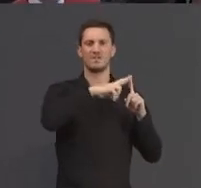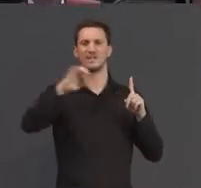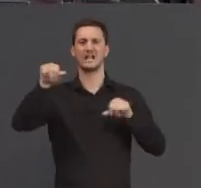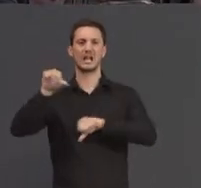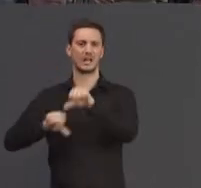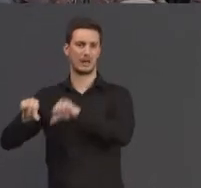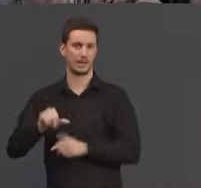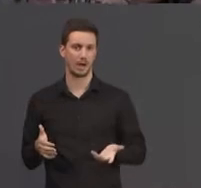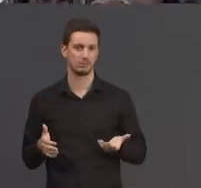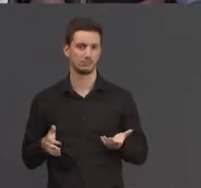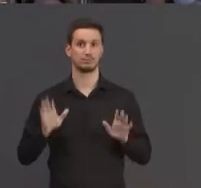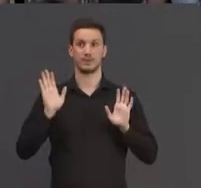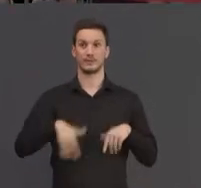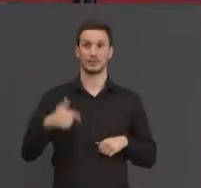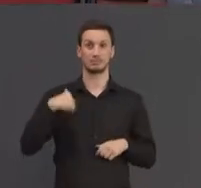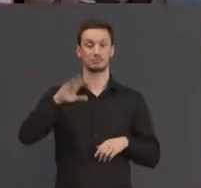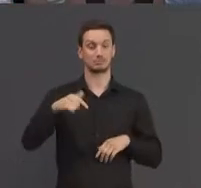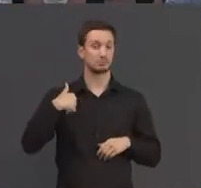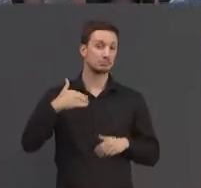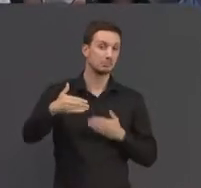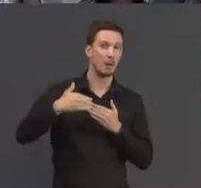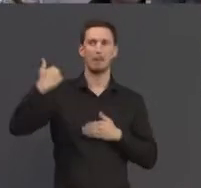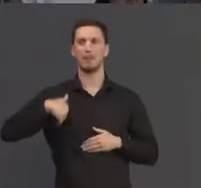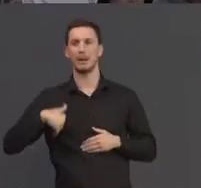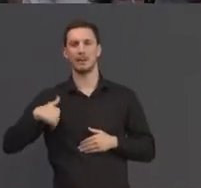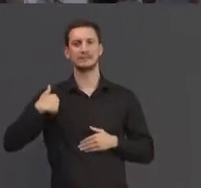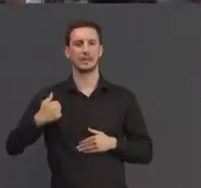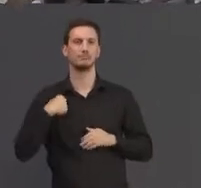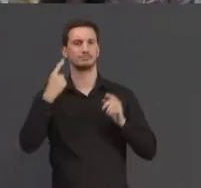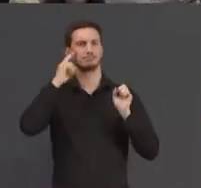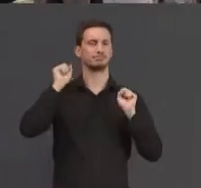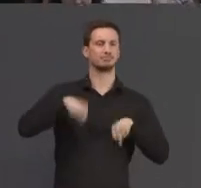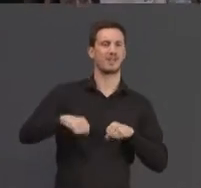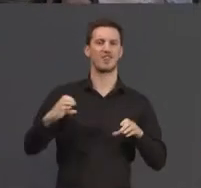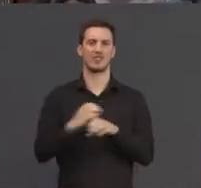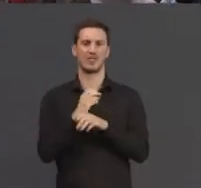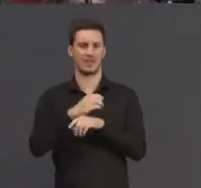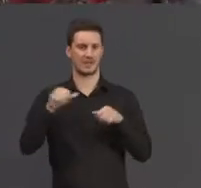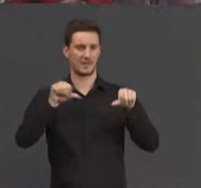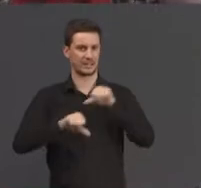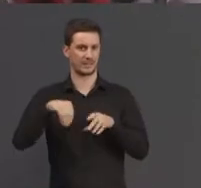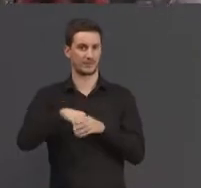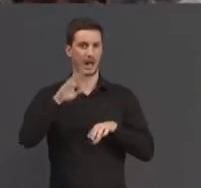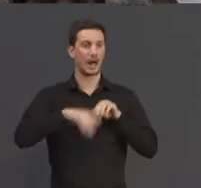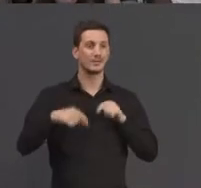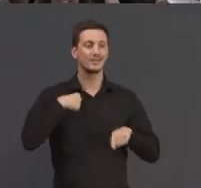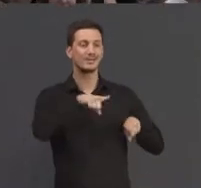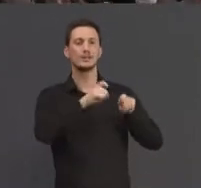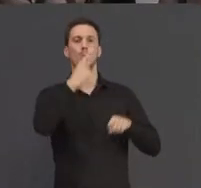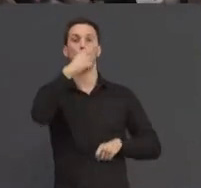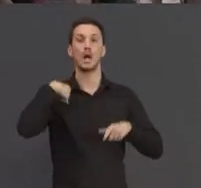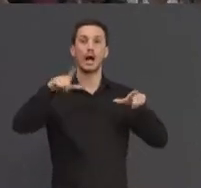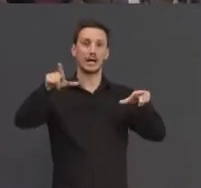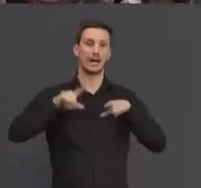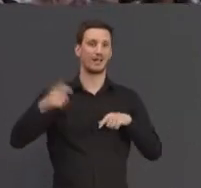química. I, de fet, vaig decidir fer el batxillerat científic. Quan va arribar l'hora de triar quin grau, que en